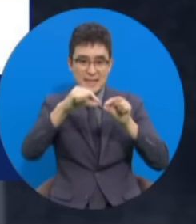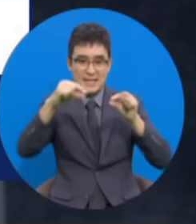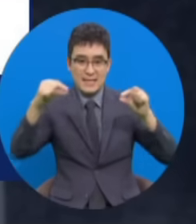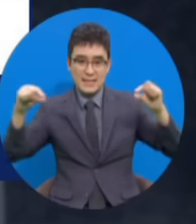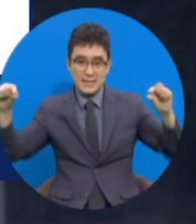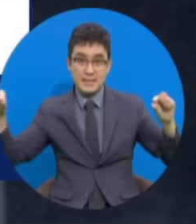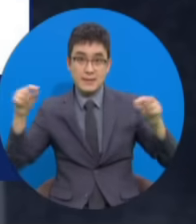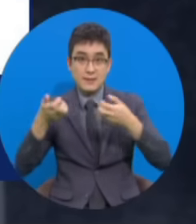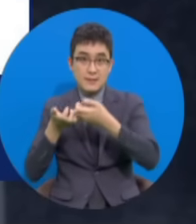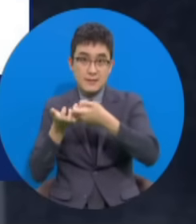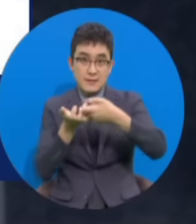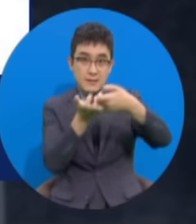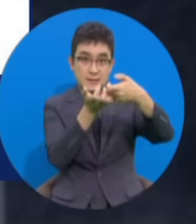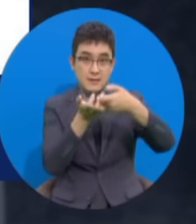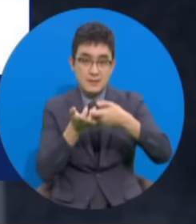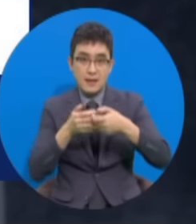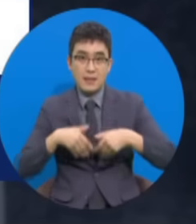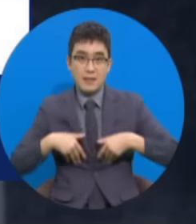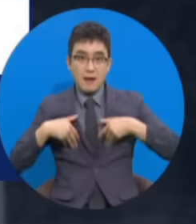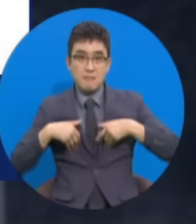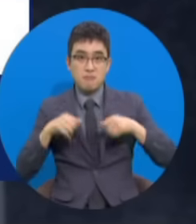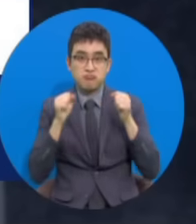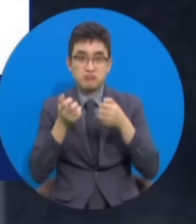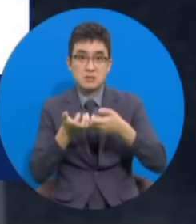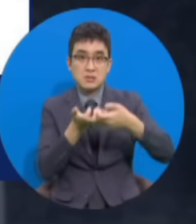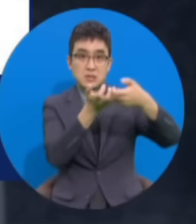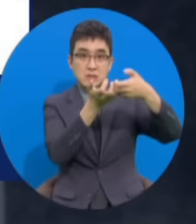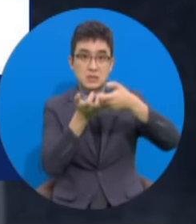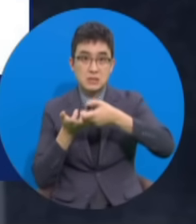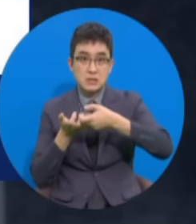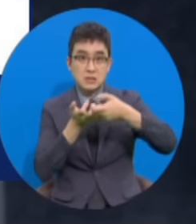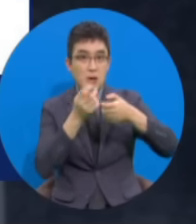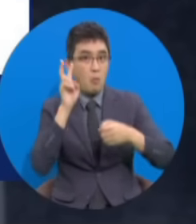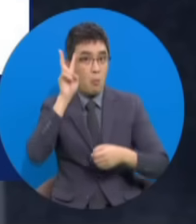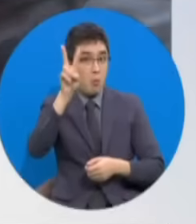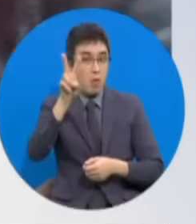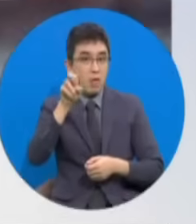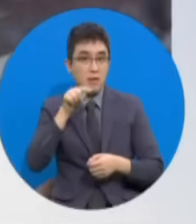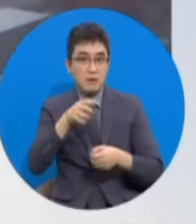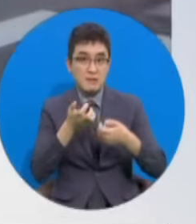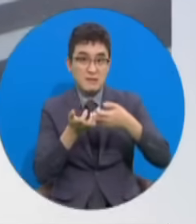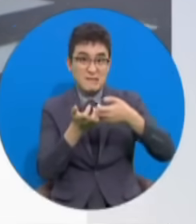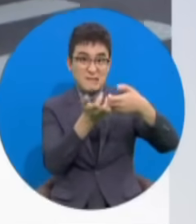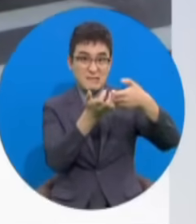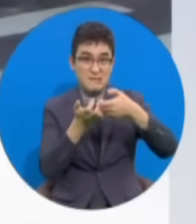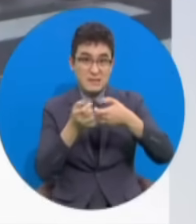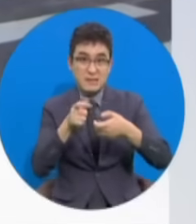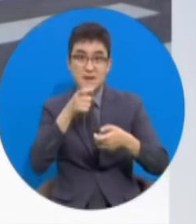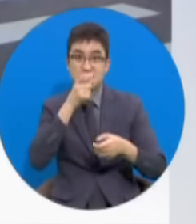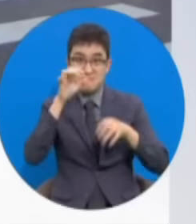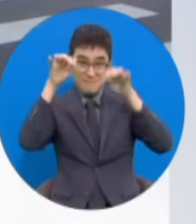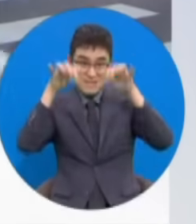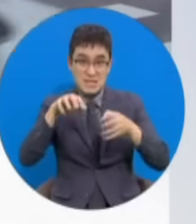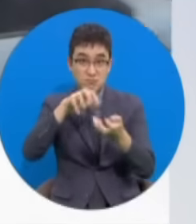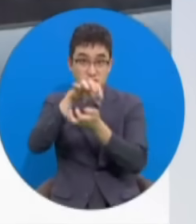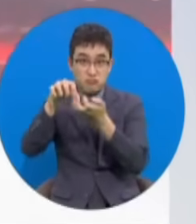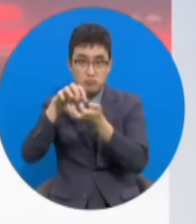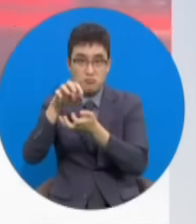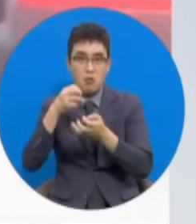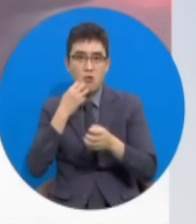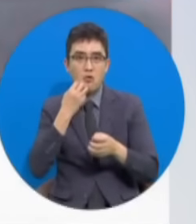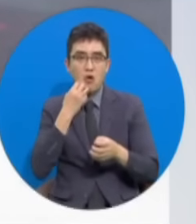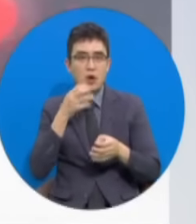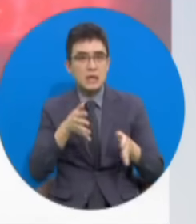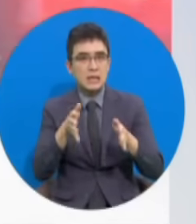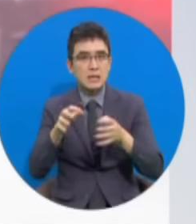이런 정체 전선이 남북으로 오르내리게 되면 모레까지는 다시 이 정체 전선에서 발달한 강한 비구름대가 경기 남부 지역까지